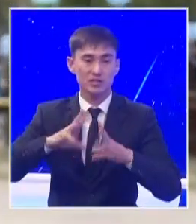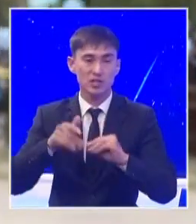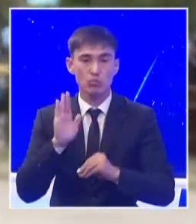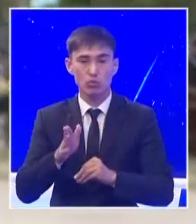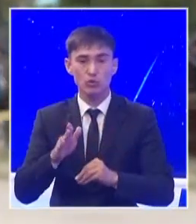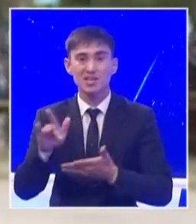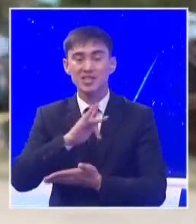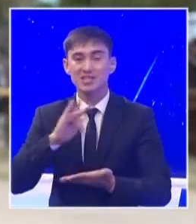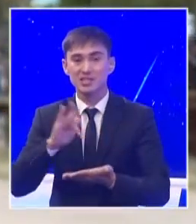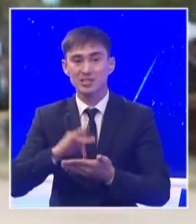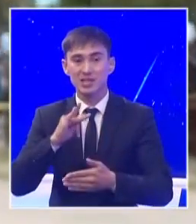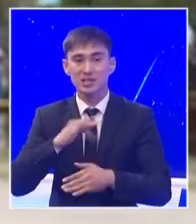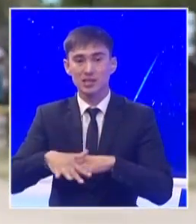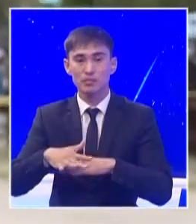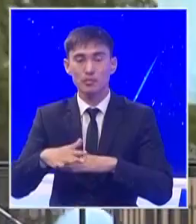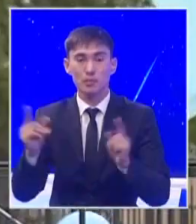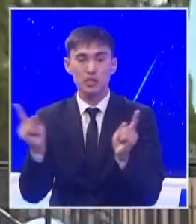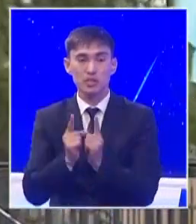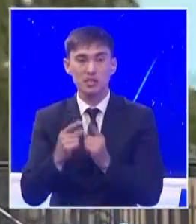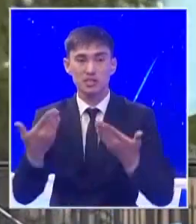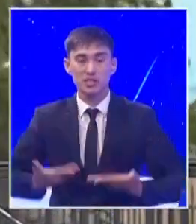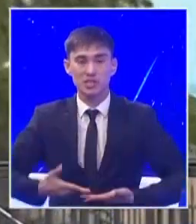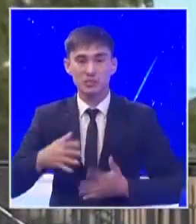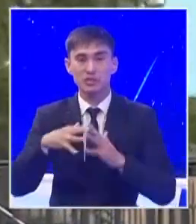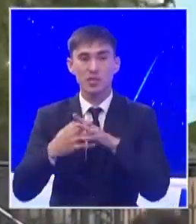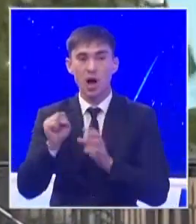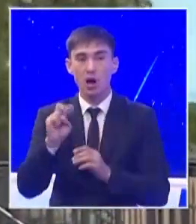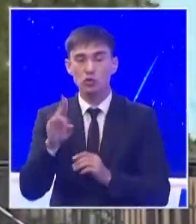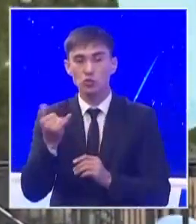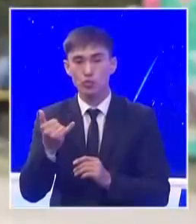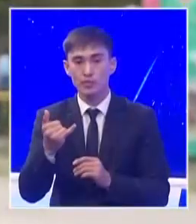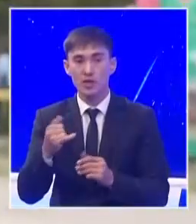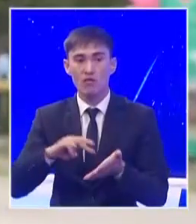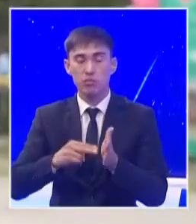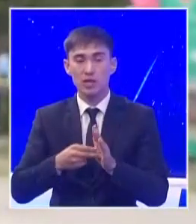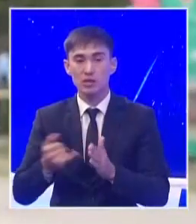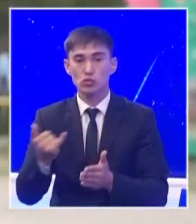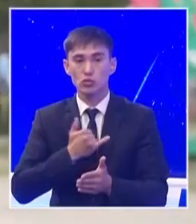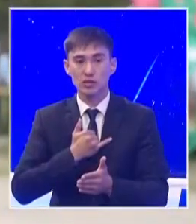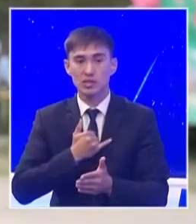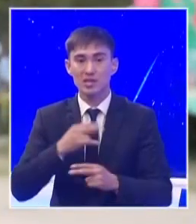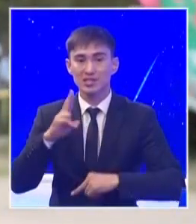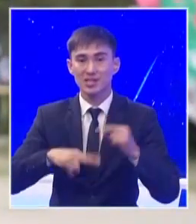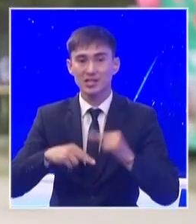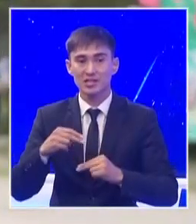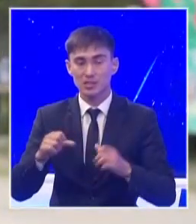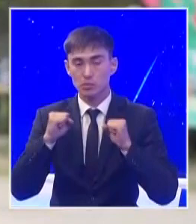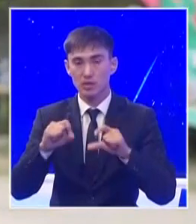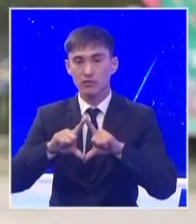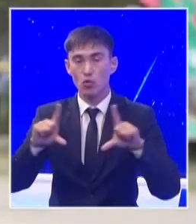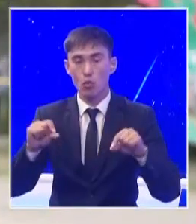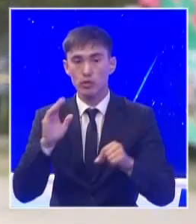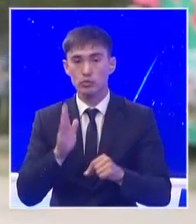являться центром притяжения сельчан, жителей села Аксу. В планах у нас сейчас строительство идет спортивного